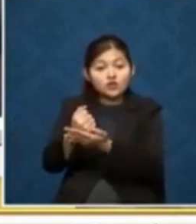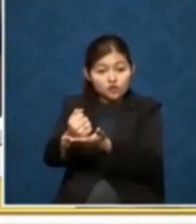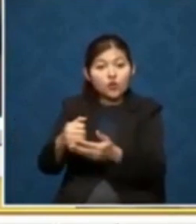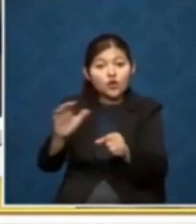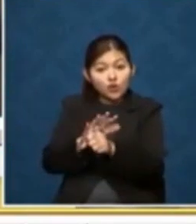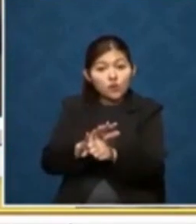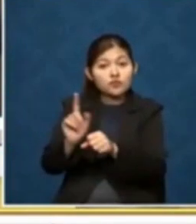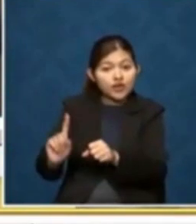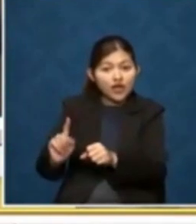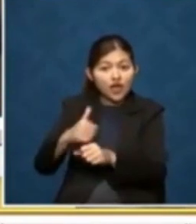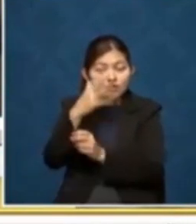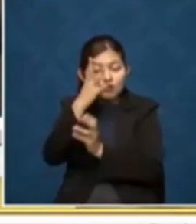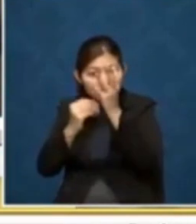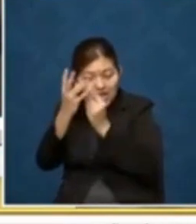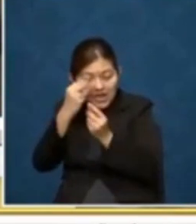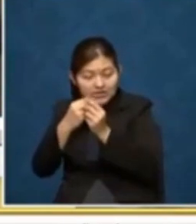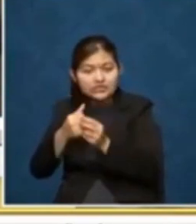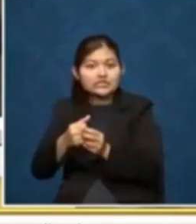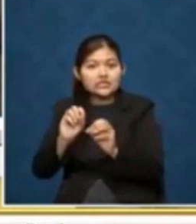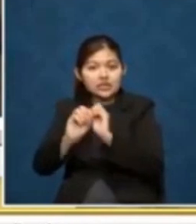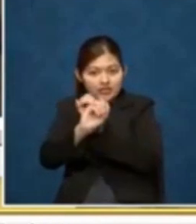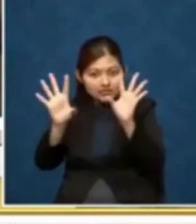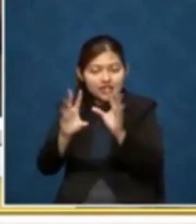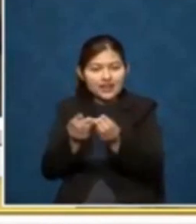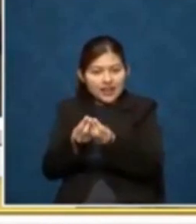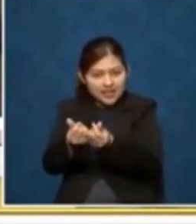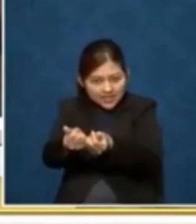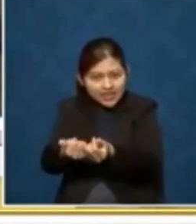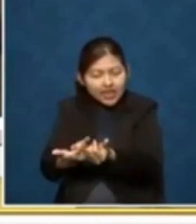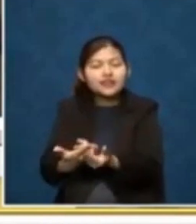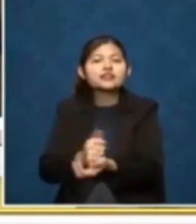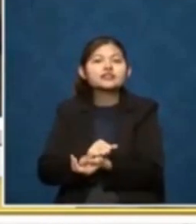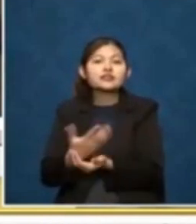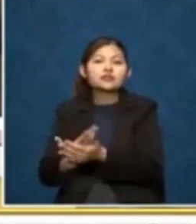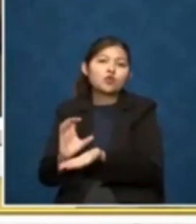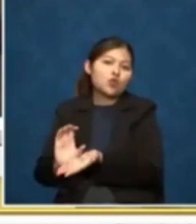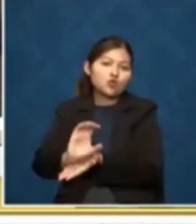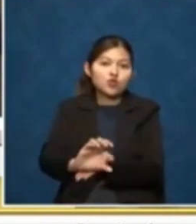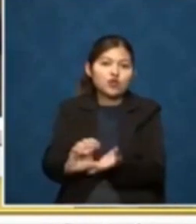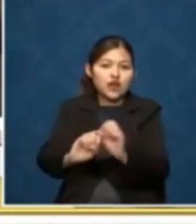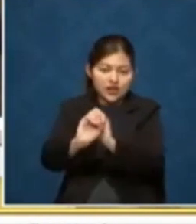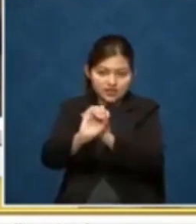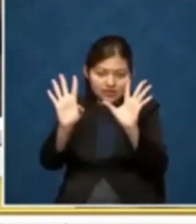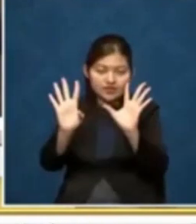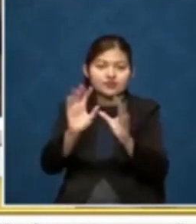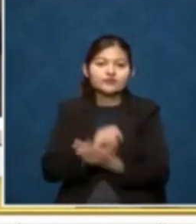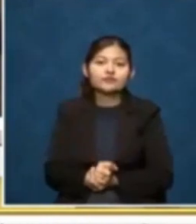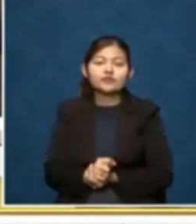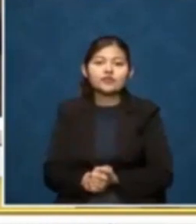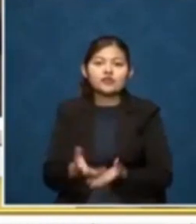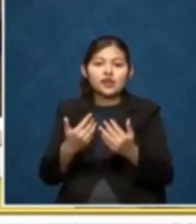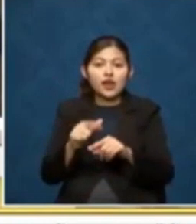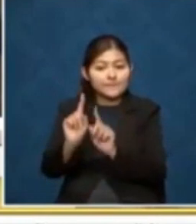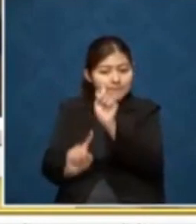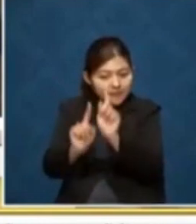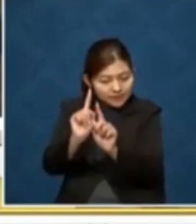แค่ไหนเราคงต้องศึกษากันจริงจังนะคะเราต้องมีวิเคราะห์รูปแบบโมเดลการพัฒนาการลงทุนอย่างจริงจังนะคะเพราะฉะนั้นในเรื่องของการ